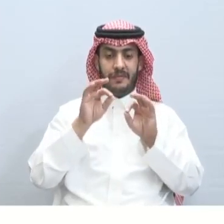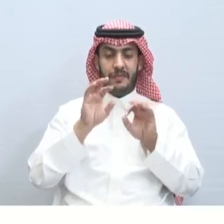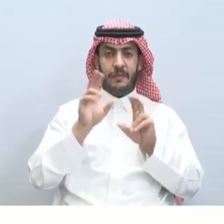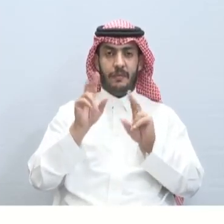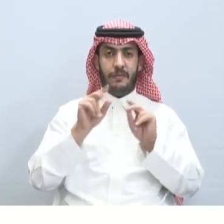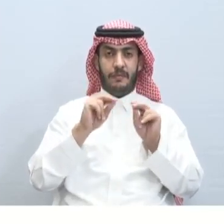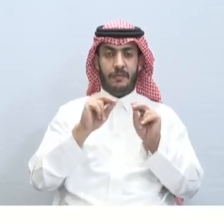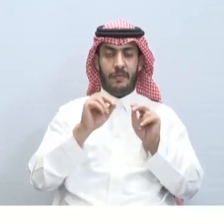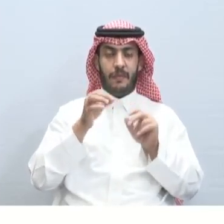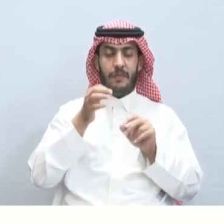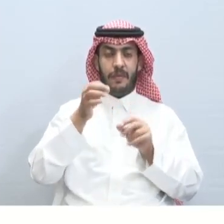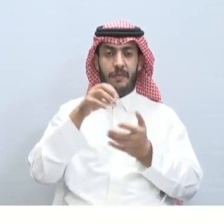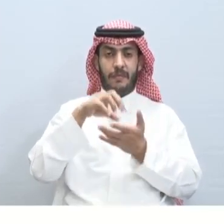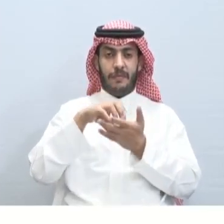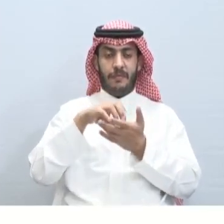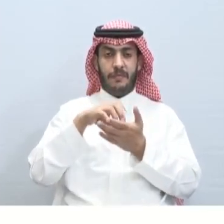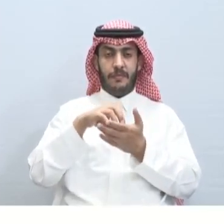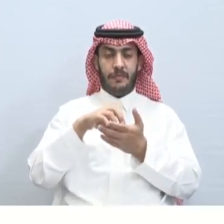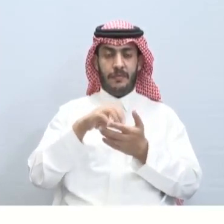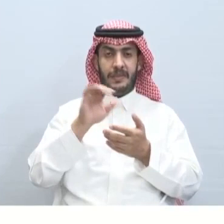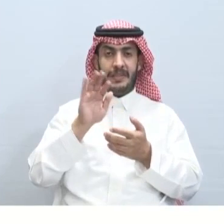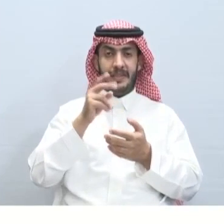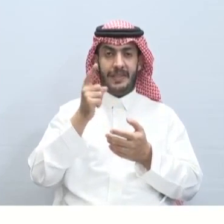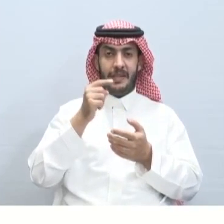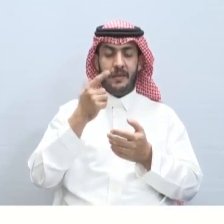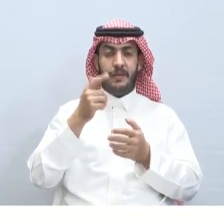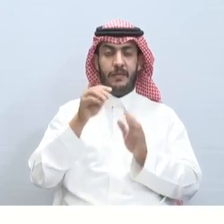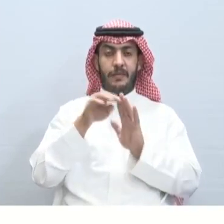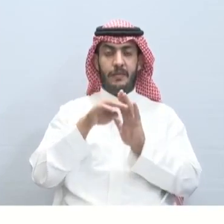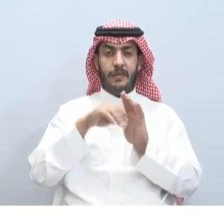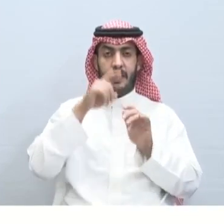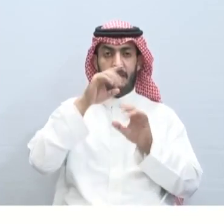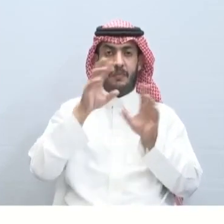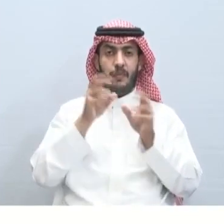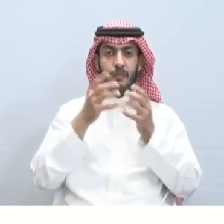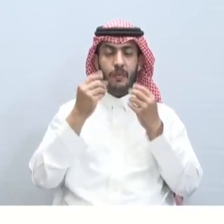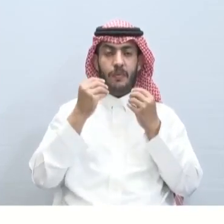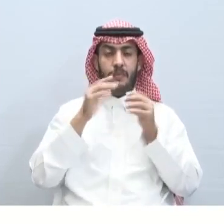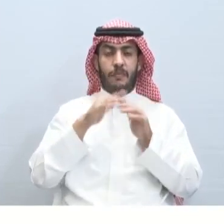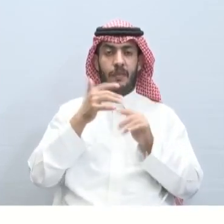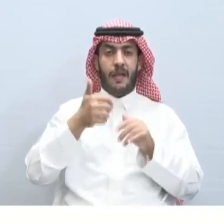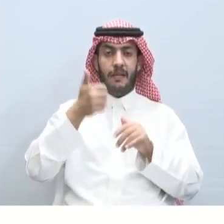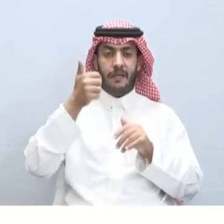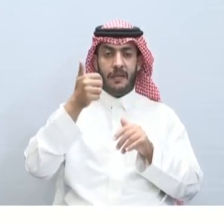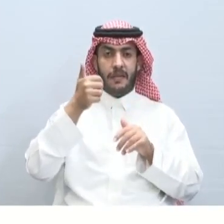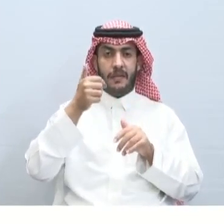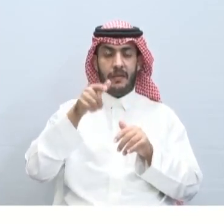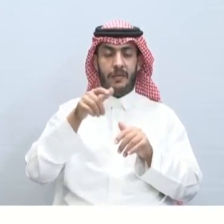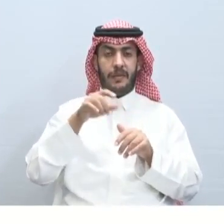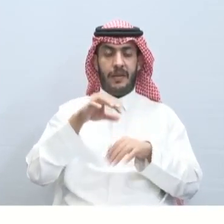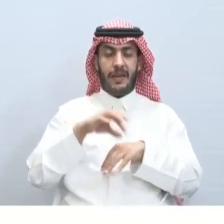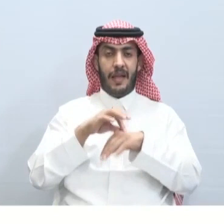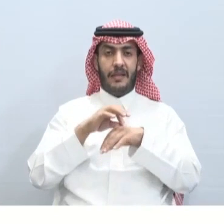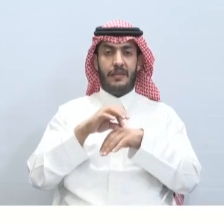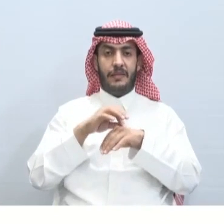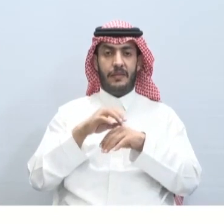مثلا المنطقه الجغرافيه ا على السعر او على الجوده اذا لابد ان تجمع معلومات ما الذي يفضله المستهلكون